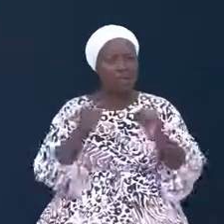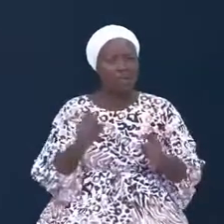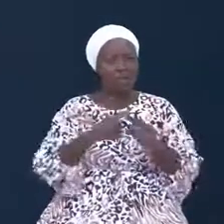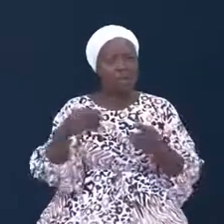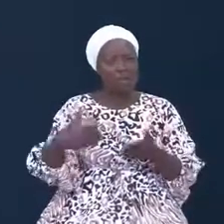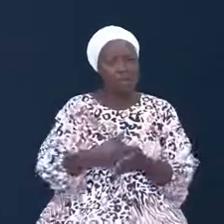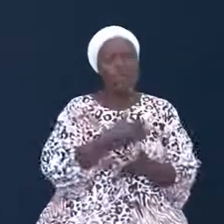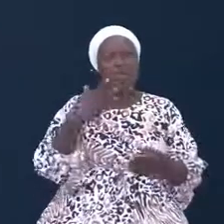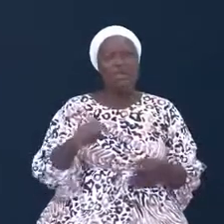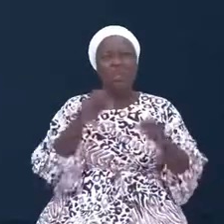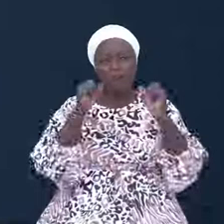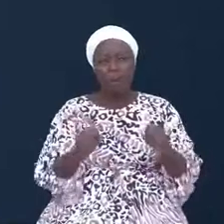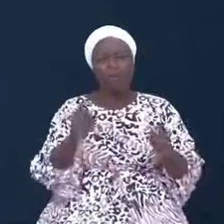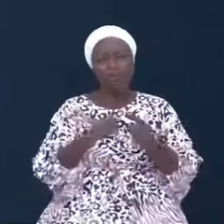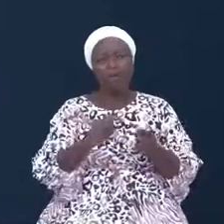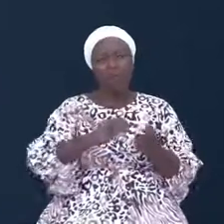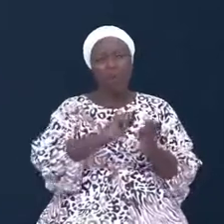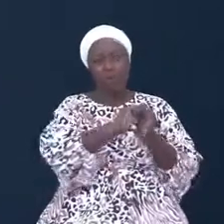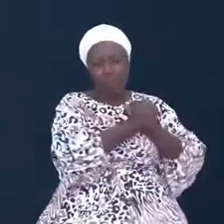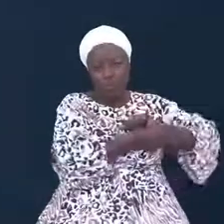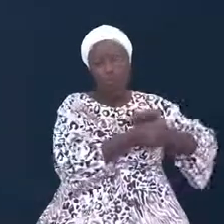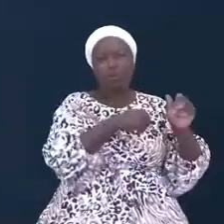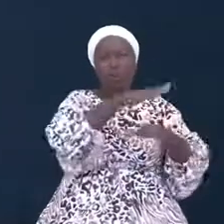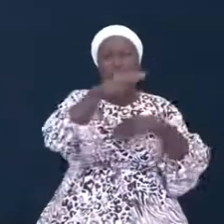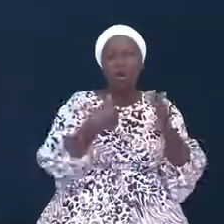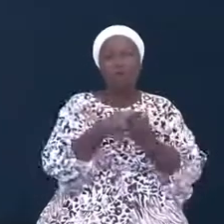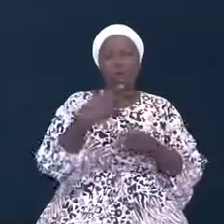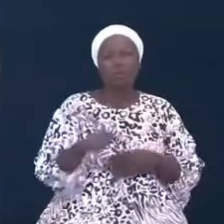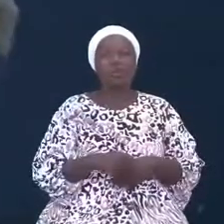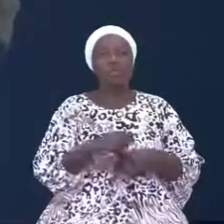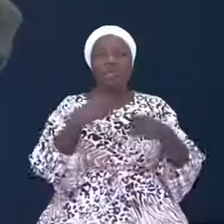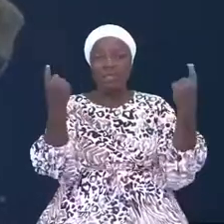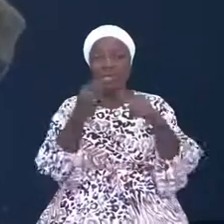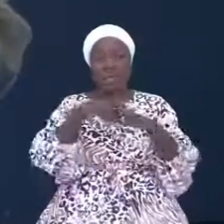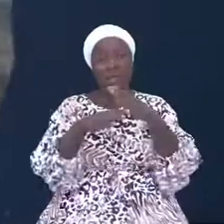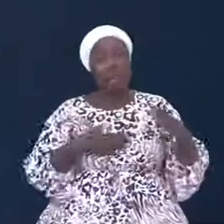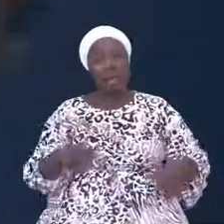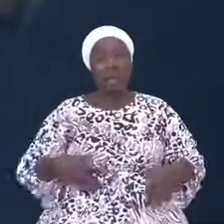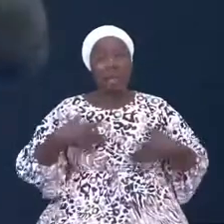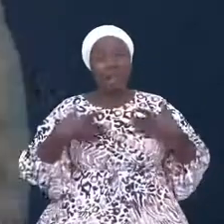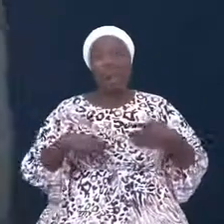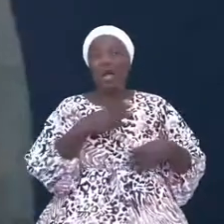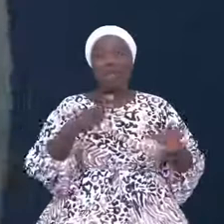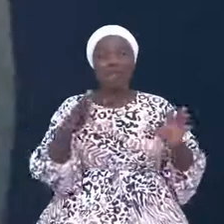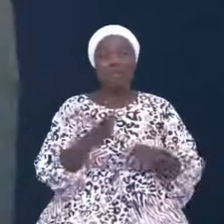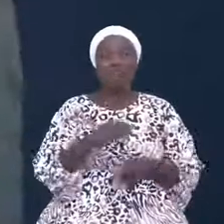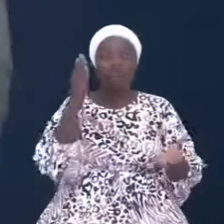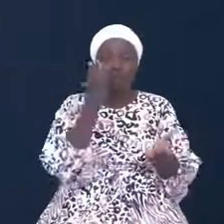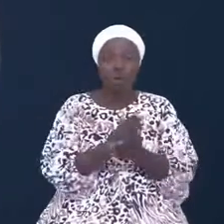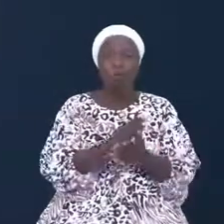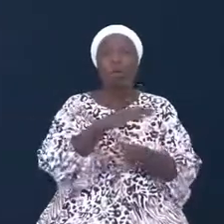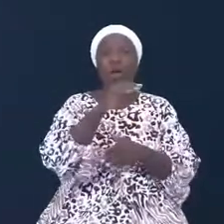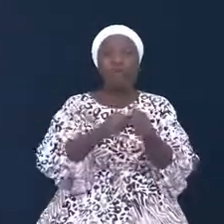la puissance de pardonner, la puissance de renouveler, la puissance de détruire tout